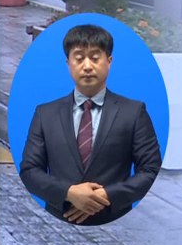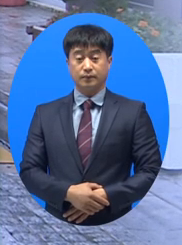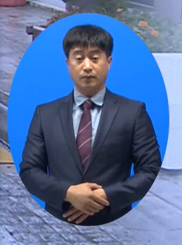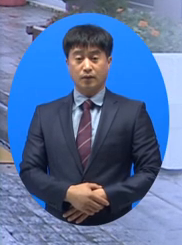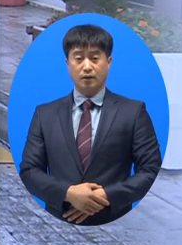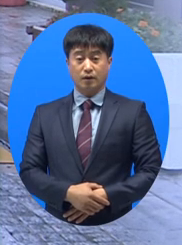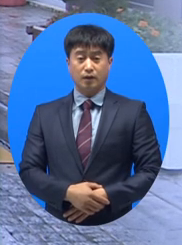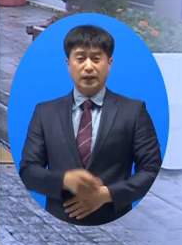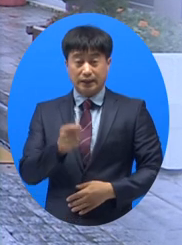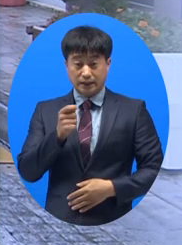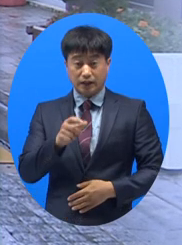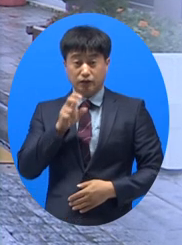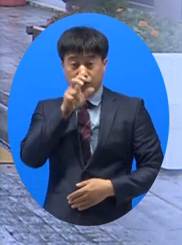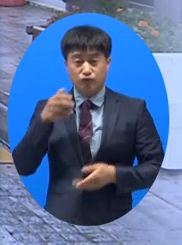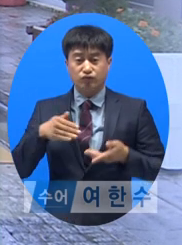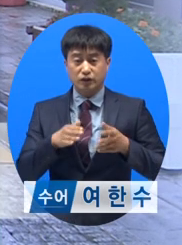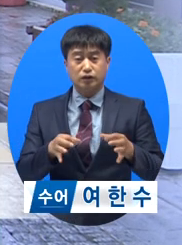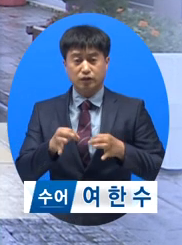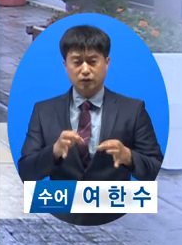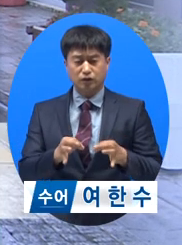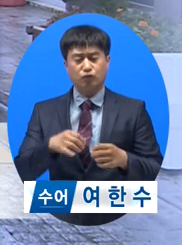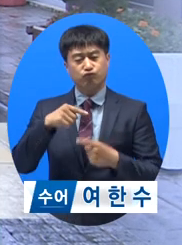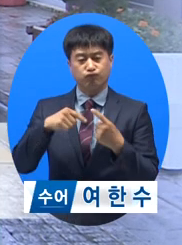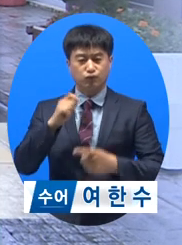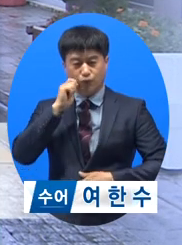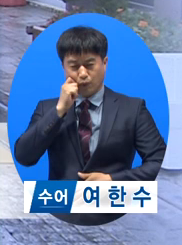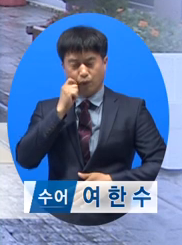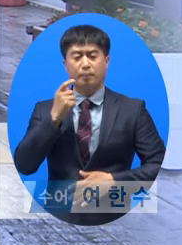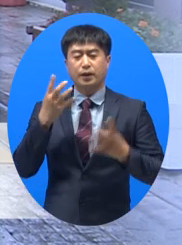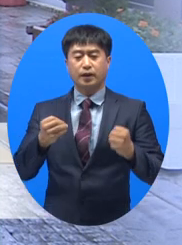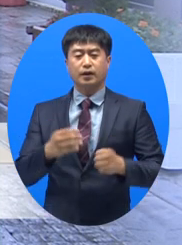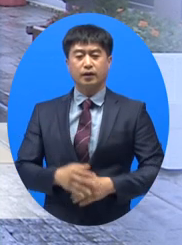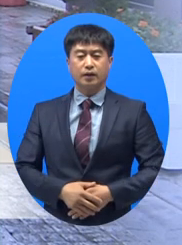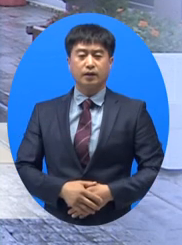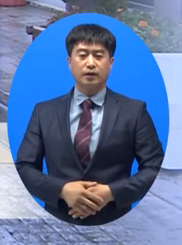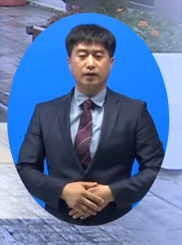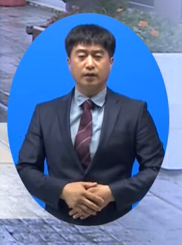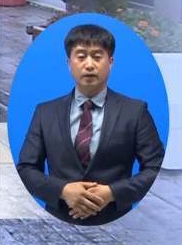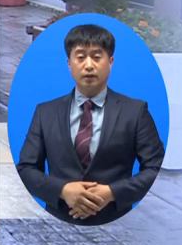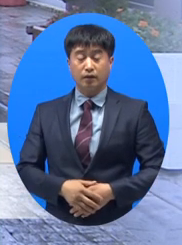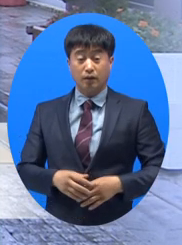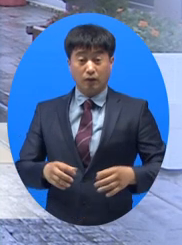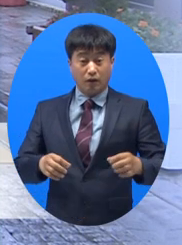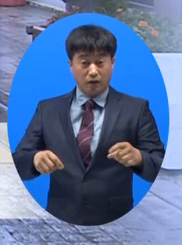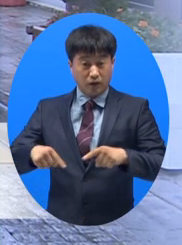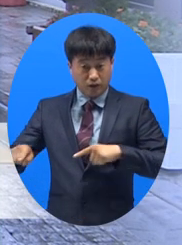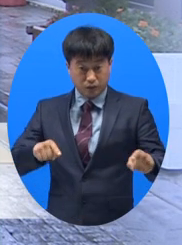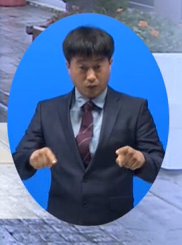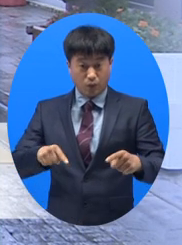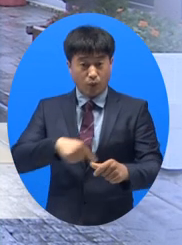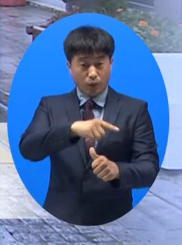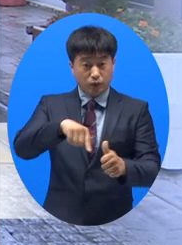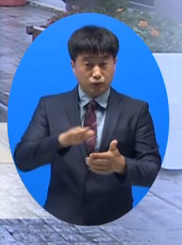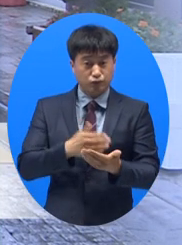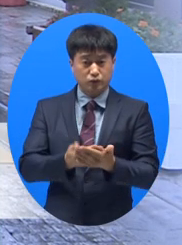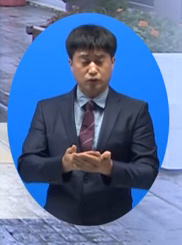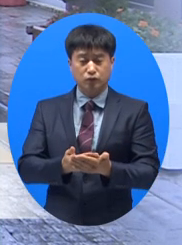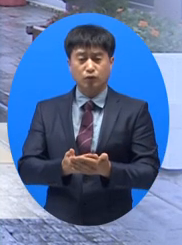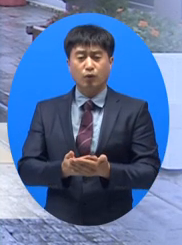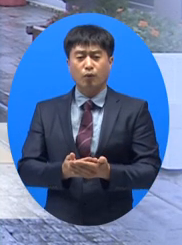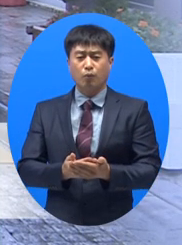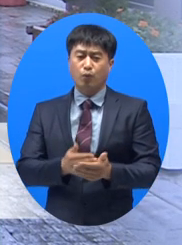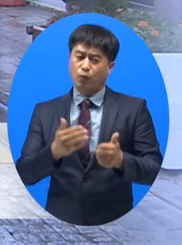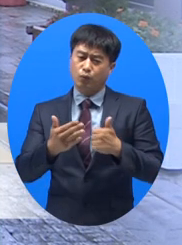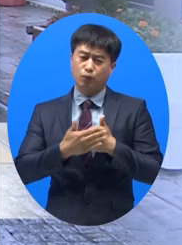비교적 규모가 작은 골목 상권들은 운영에 어려움을 겪는 경우가 많습니다. 행정 업무부터 환경 개선 등 점포 운영을 돕는